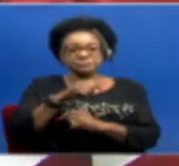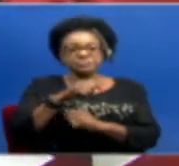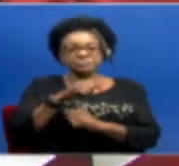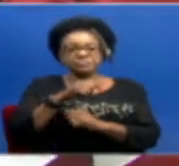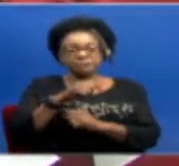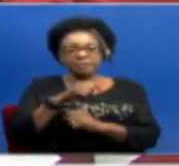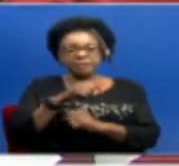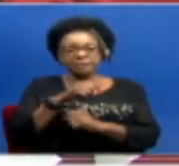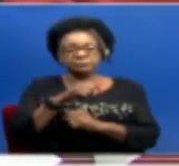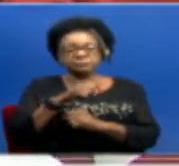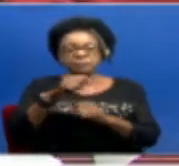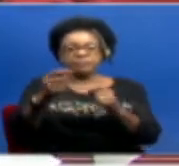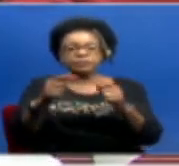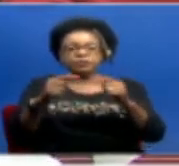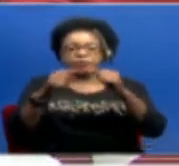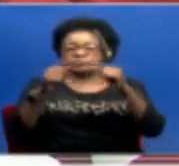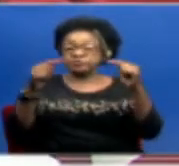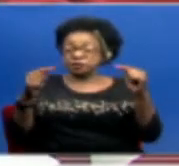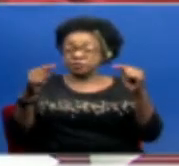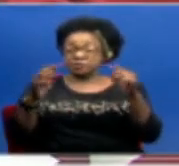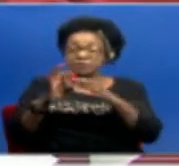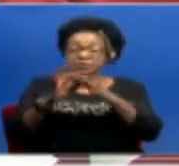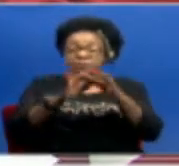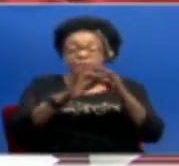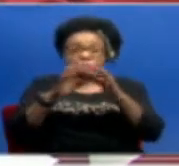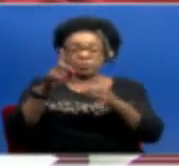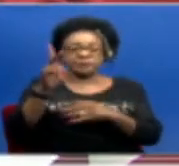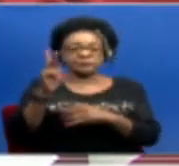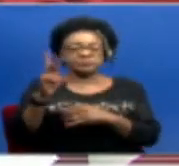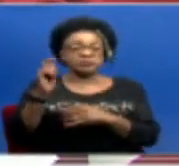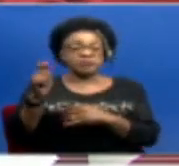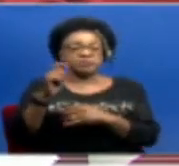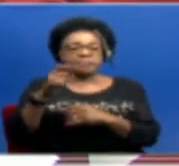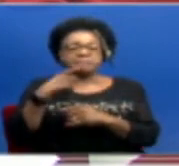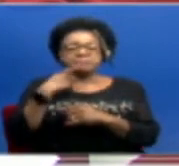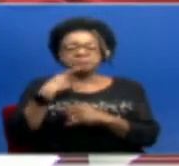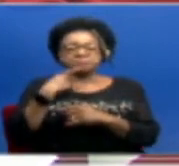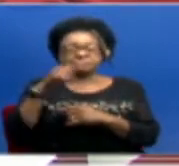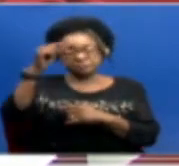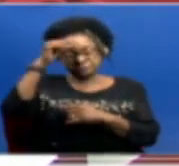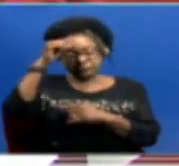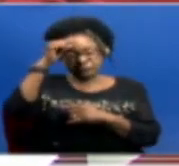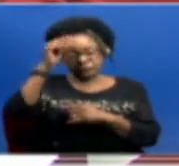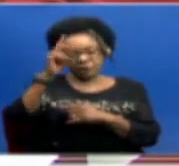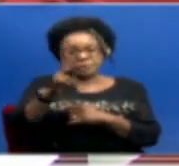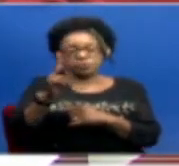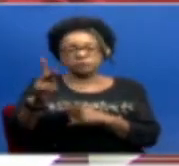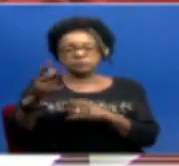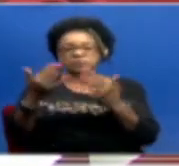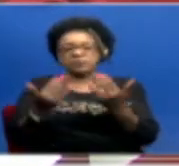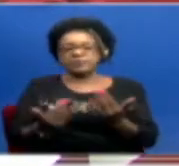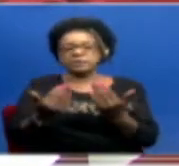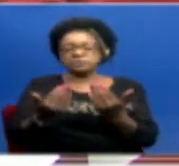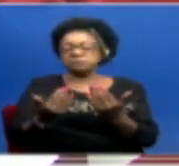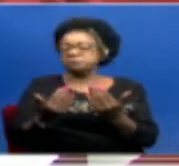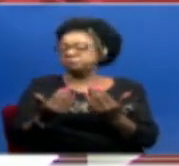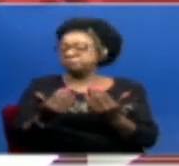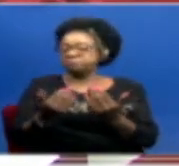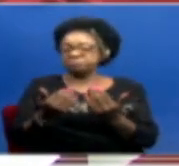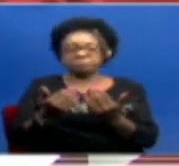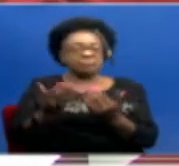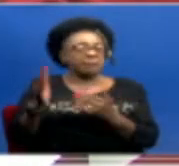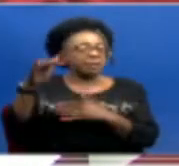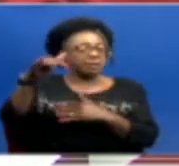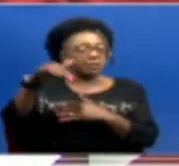Chama cha upinzani Azimio la Umoja One Kenya Alliance kinasema kwamba serikali ya Kenya Kwanza imeenda sege mnege na kuwatumbuiza wa